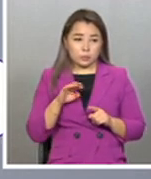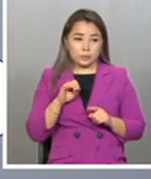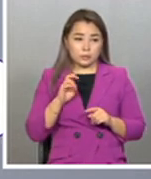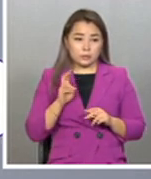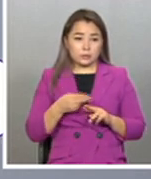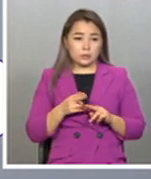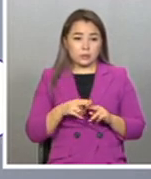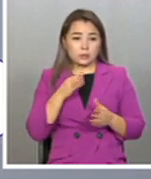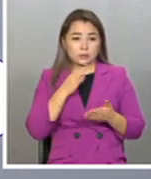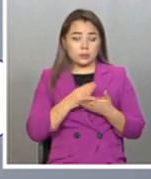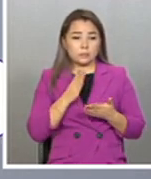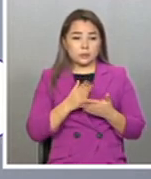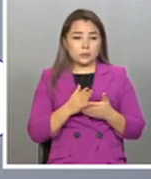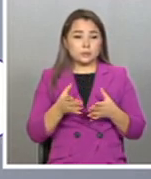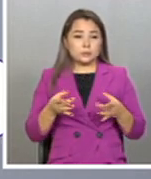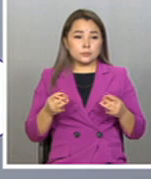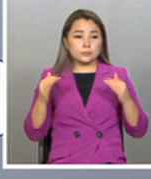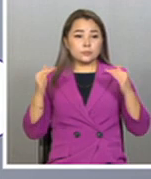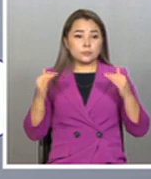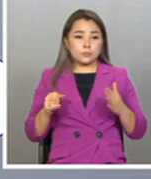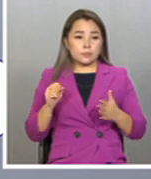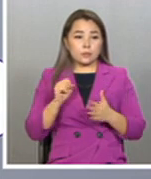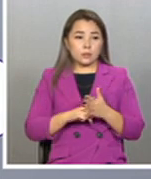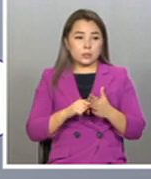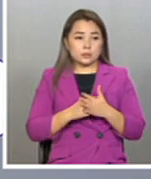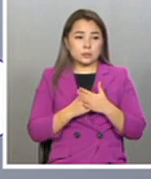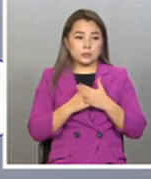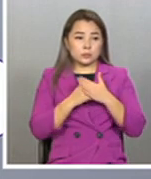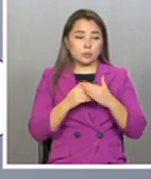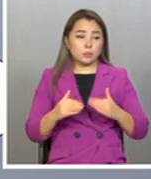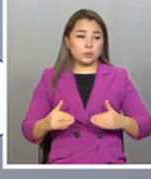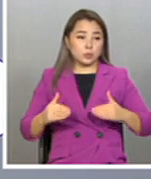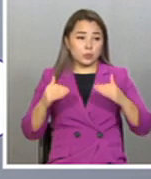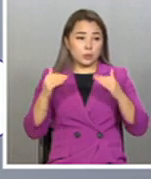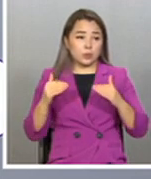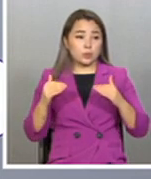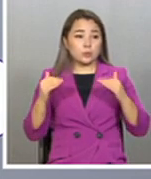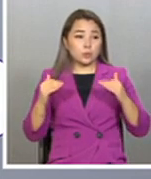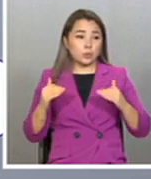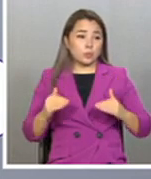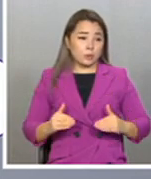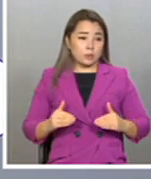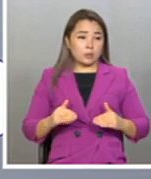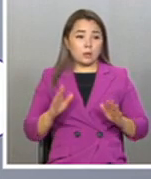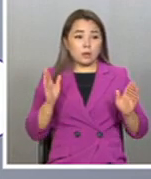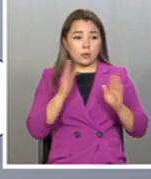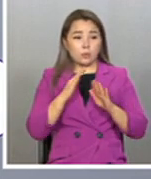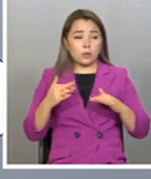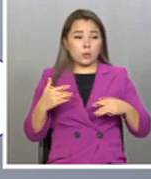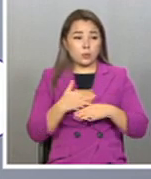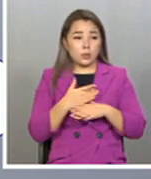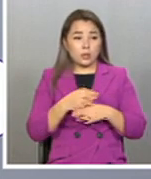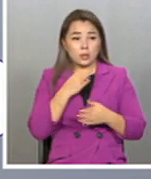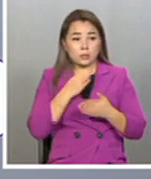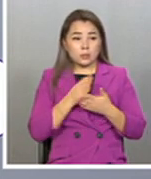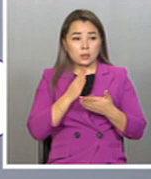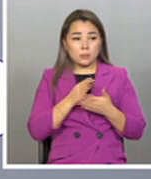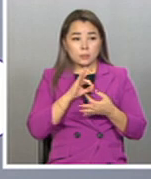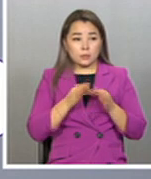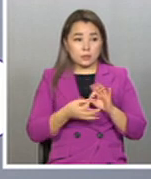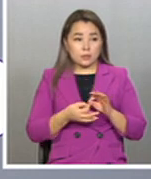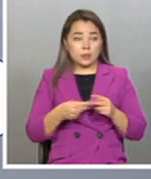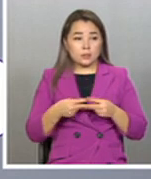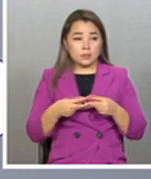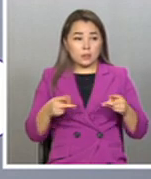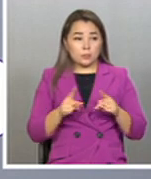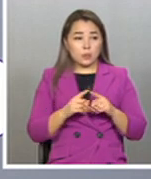Субтропикте ылғалдылығының төмен болуының себебі қысым жоғары, төмен ауа қозғалысы пассаттардың басым болуы. Салыстырмалы ылғалдылығы ең